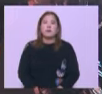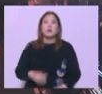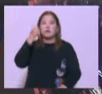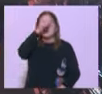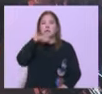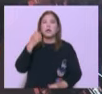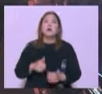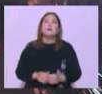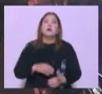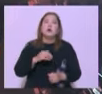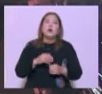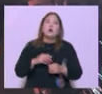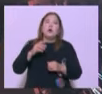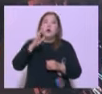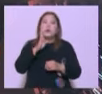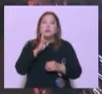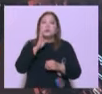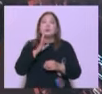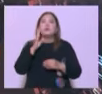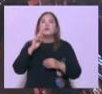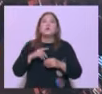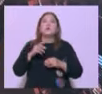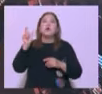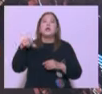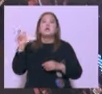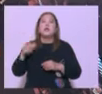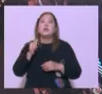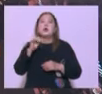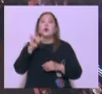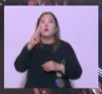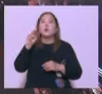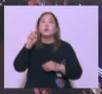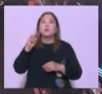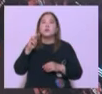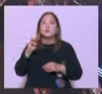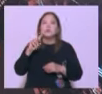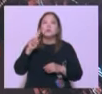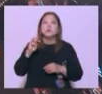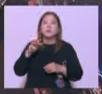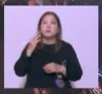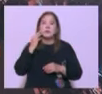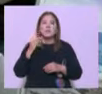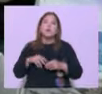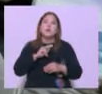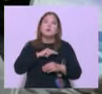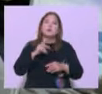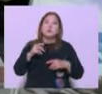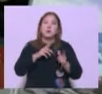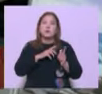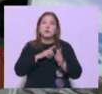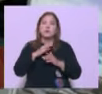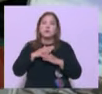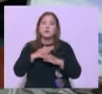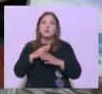Жыл сайын мүмкіндігі шектеулі адамдармен аутизмге шалдыққан балалардың қатары артып келеді. Оларды қоғамға бейімдеп, еңбекке баулу керек. Ақтауда